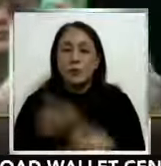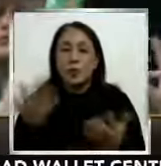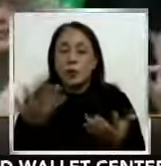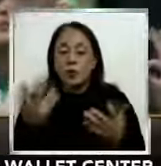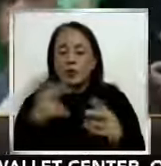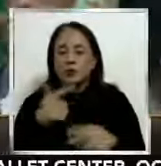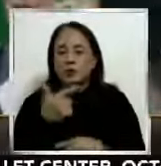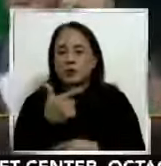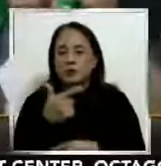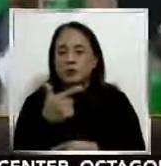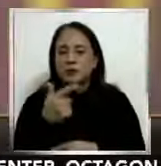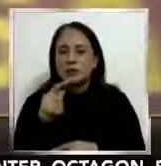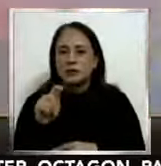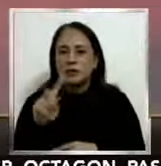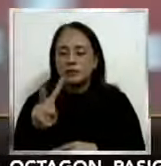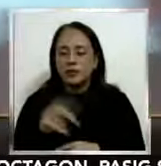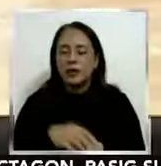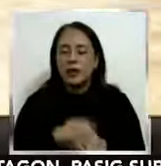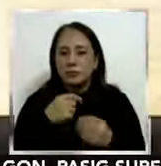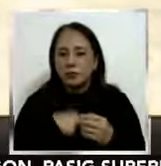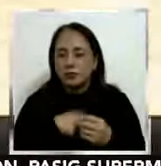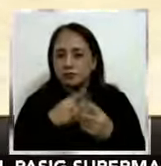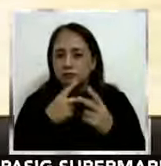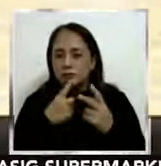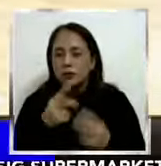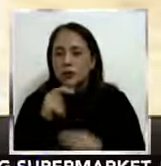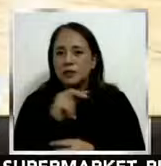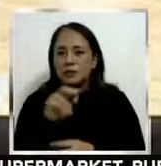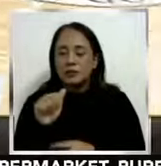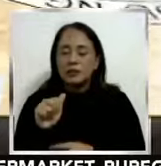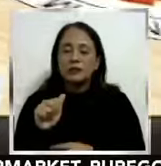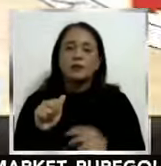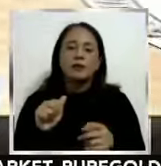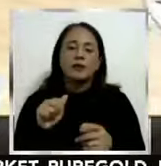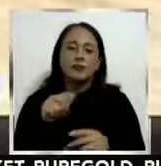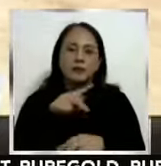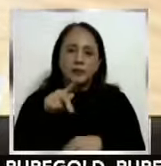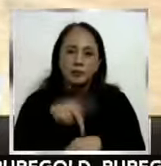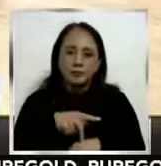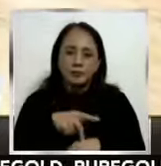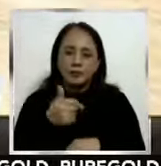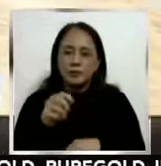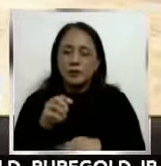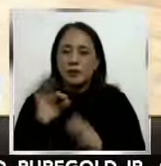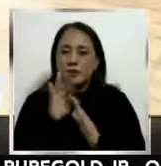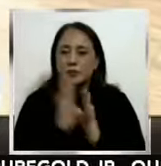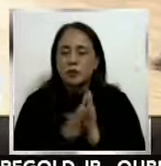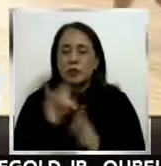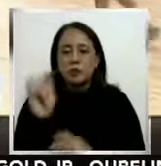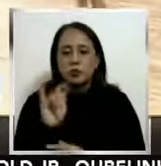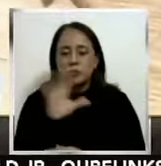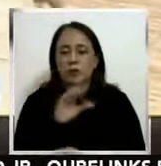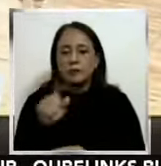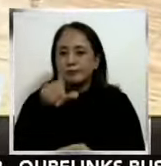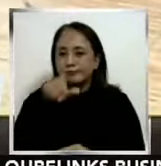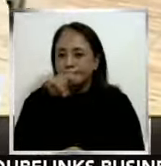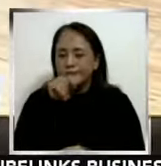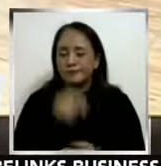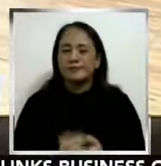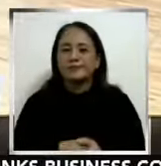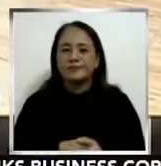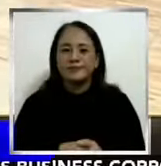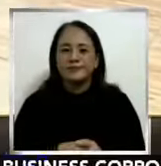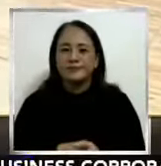at via live stream sa NCAA Philippines sa GMA Sports Facebook, YouTube at Twitter pages. Para sa